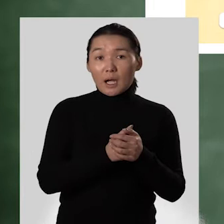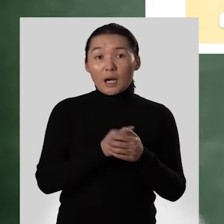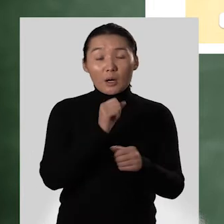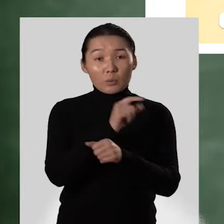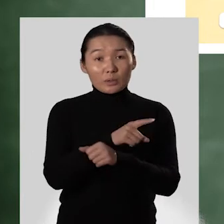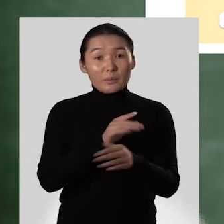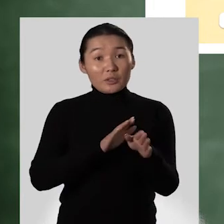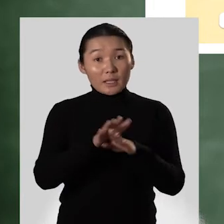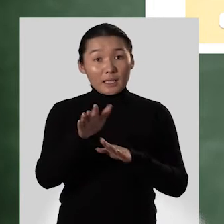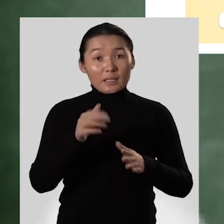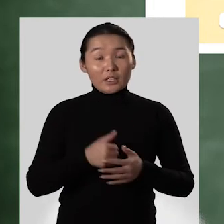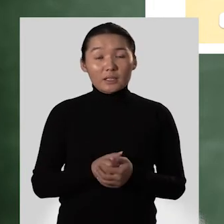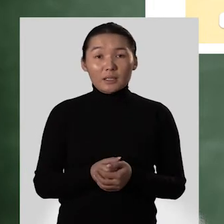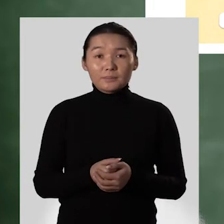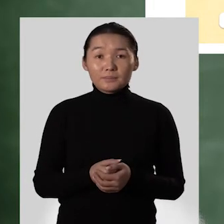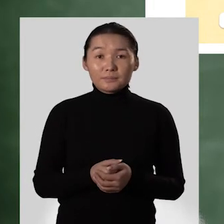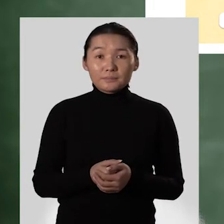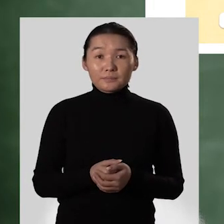аткаргыла.